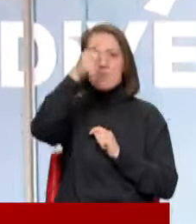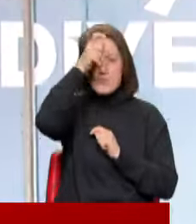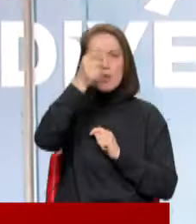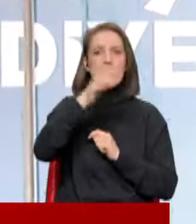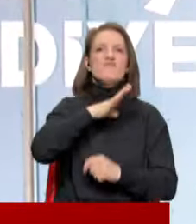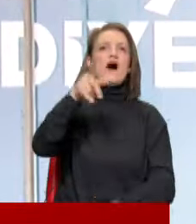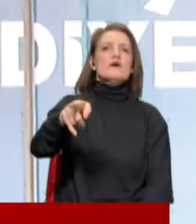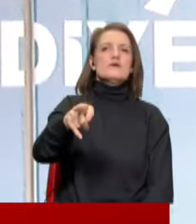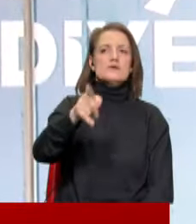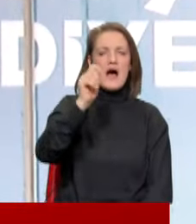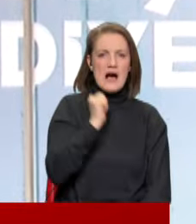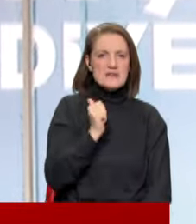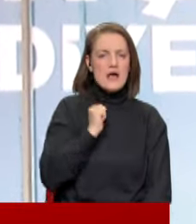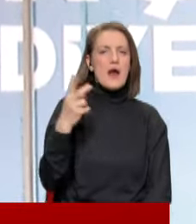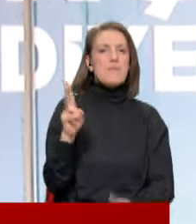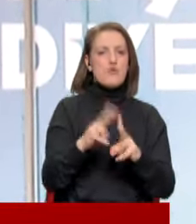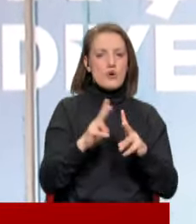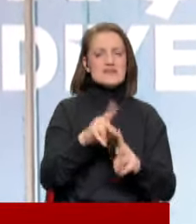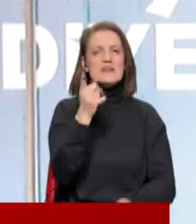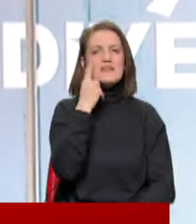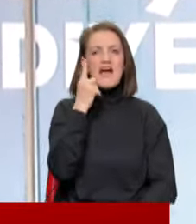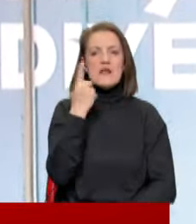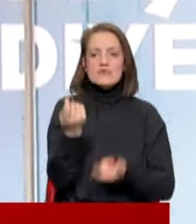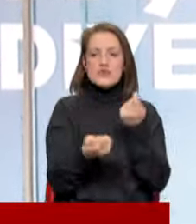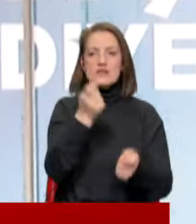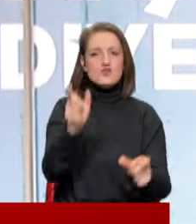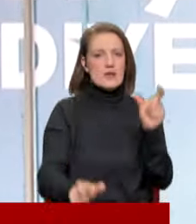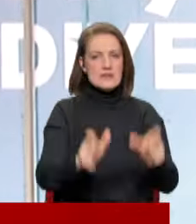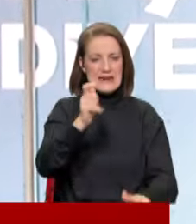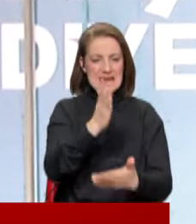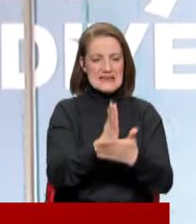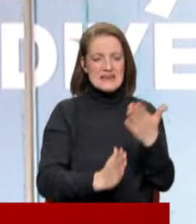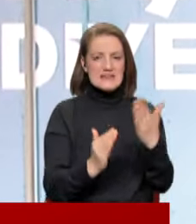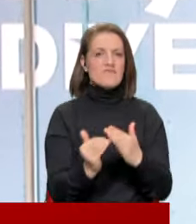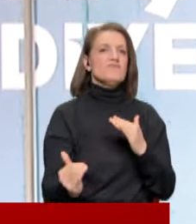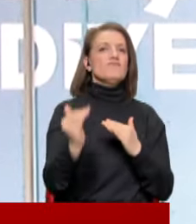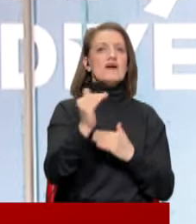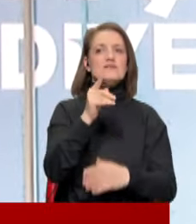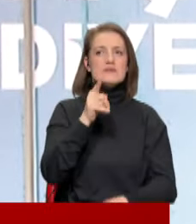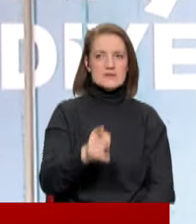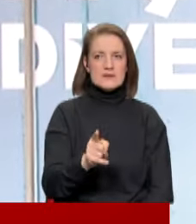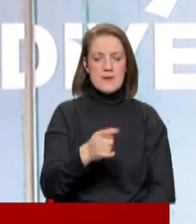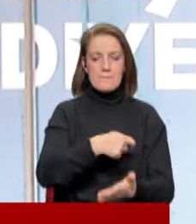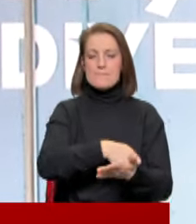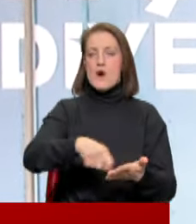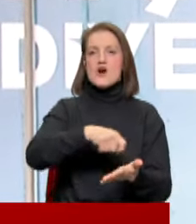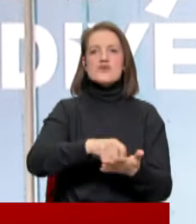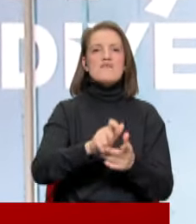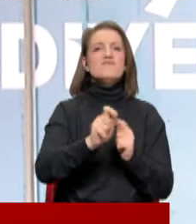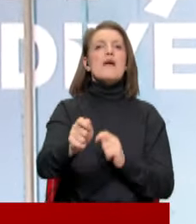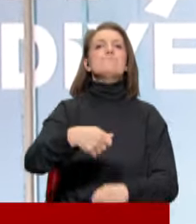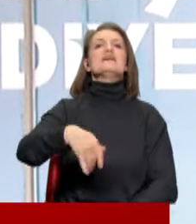var askeriyle polisiyle devletin çalışanlarının yarısından fazlasına maaşlarını